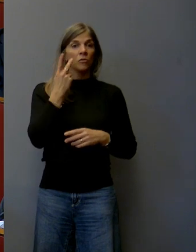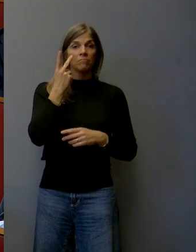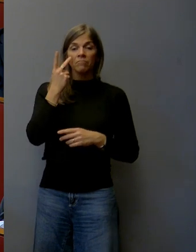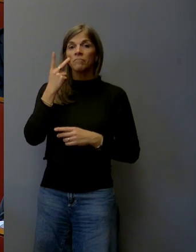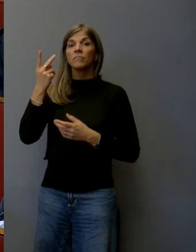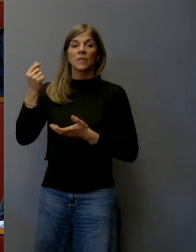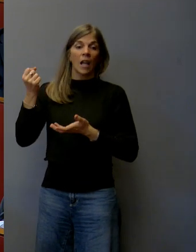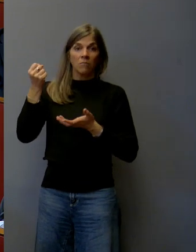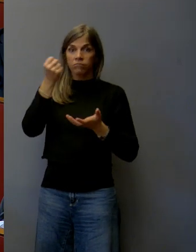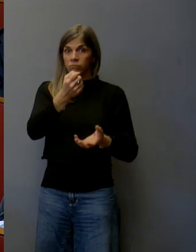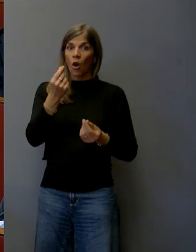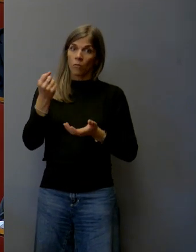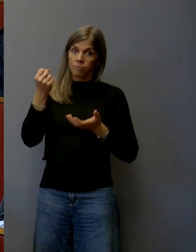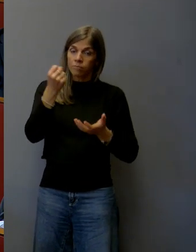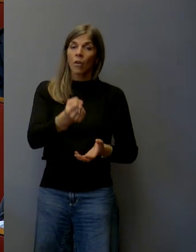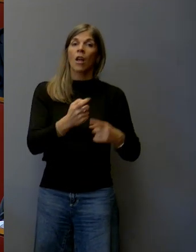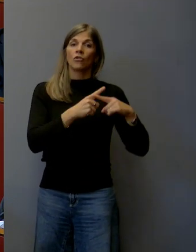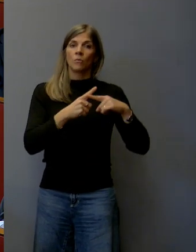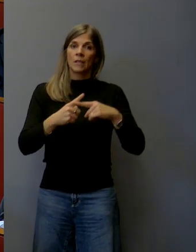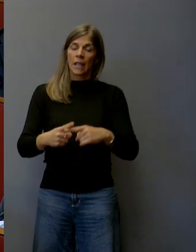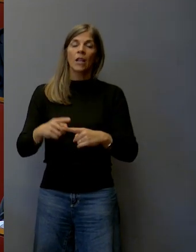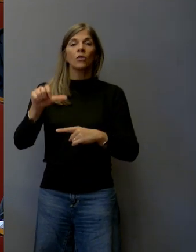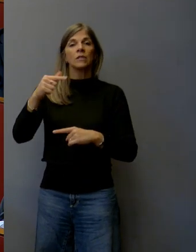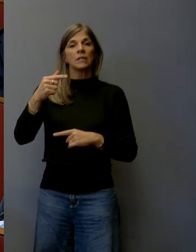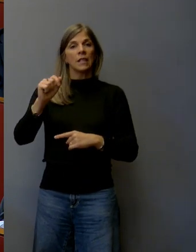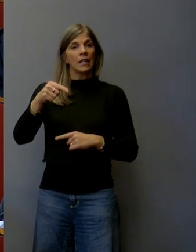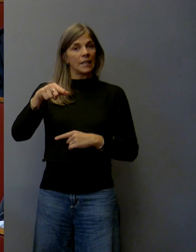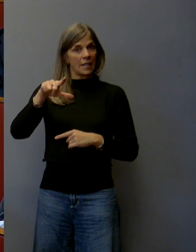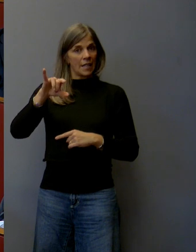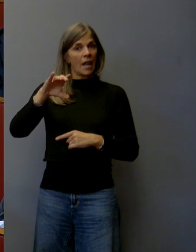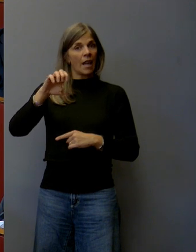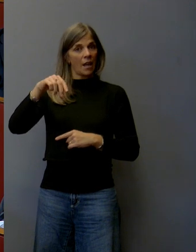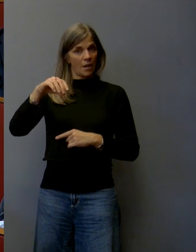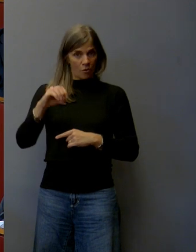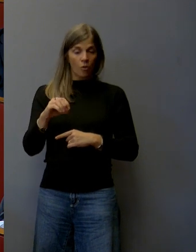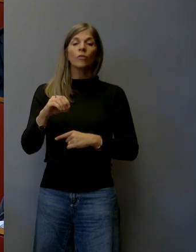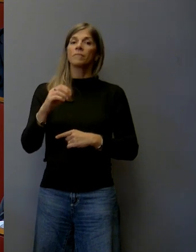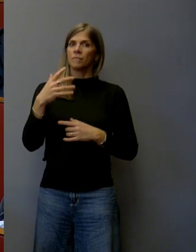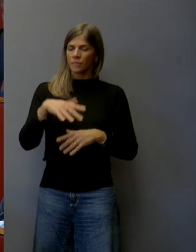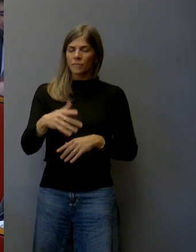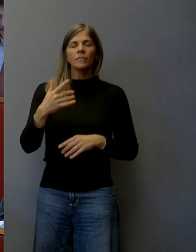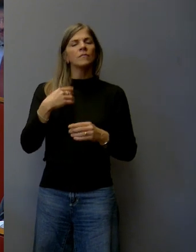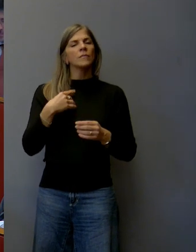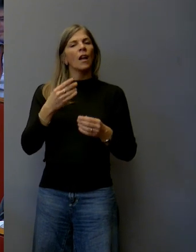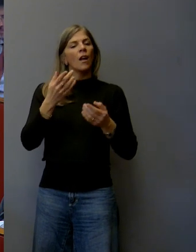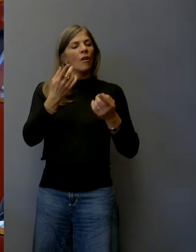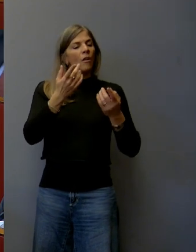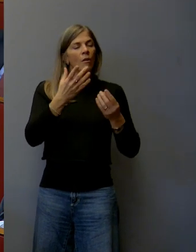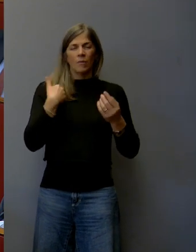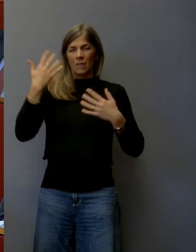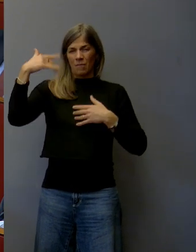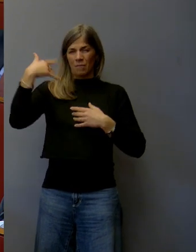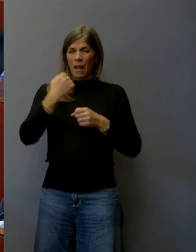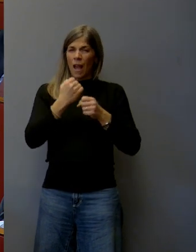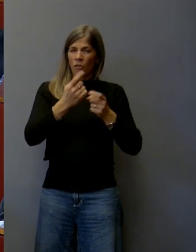giustamente per il cimitero di Staglieno quando abbiamo fatto la commissione su asef c'è stato detto che appunto